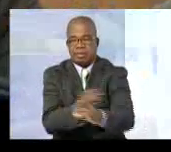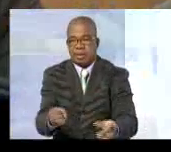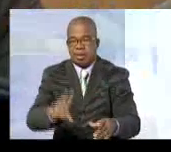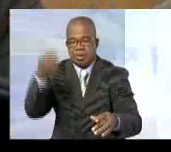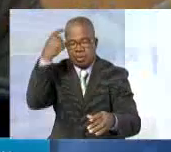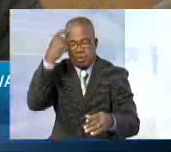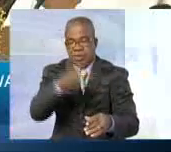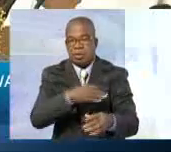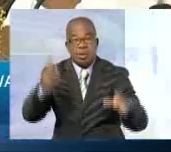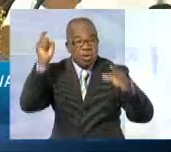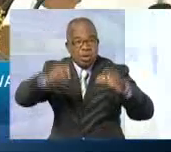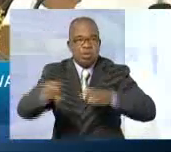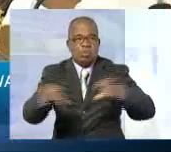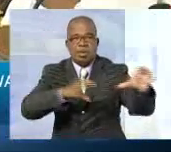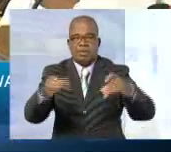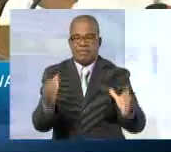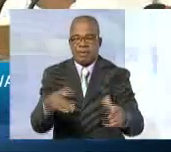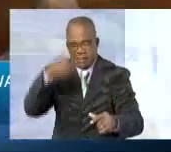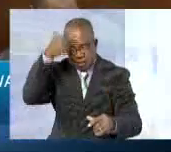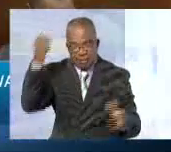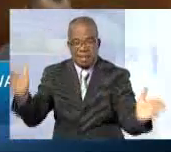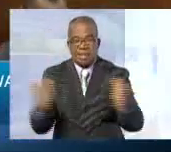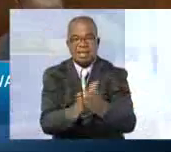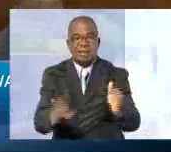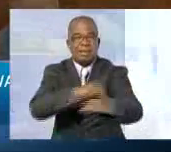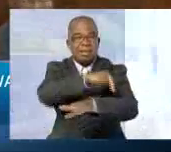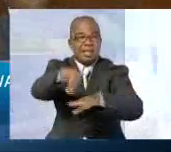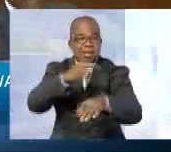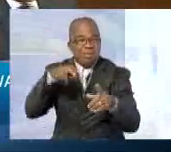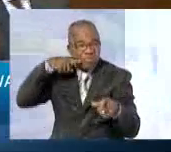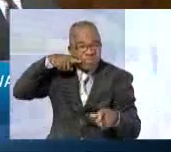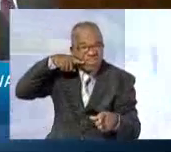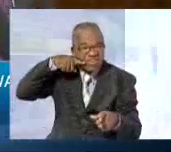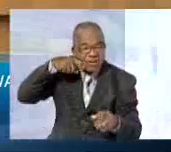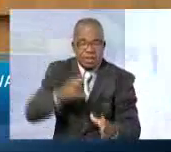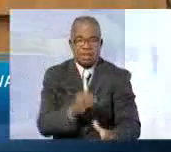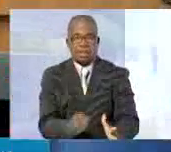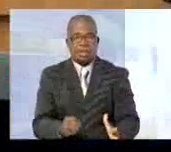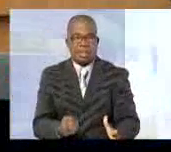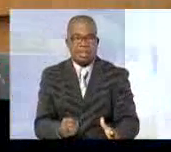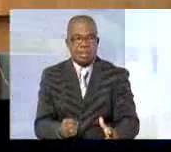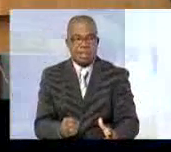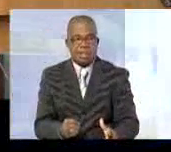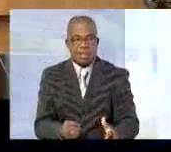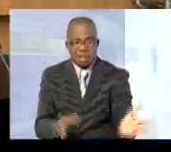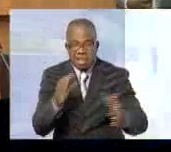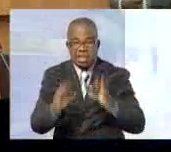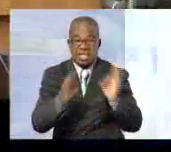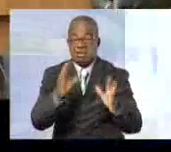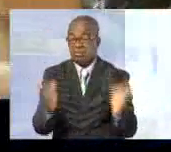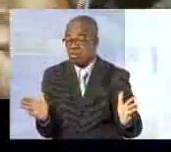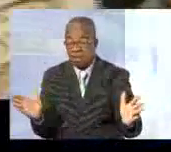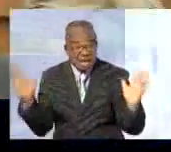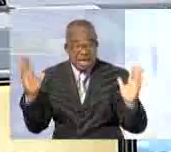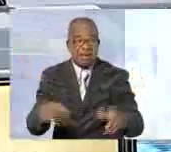est donc tenu de l'exécuter parce que l'Assemblée nationale y jettera un œil. Contrôle de l'action gouvernementale oblige.